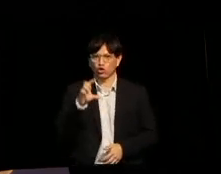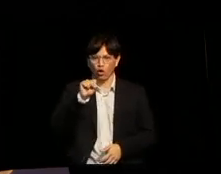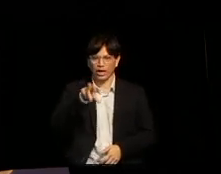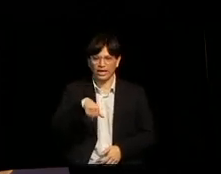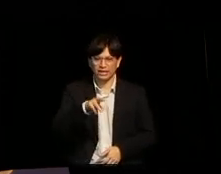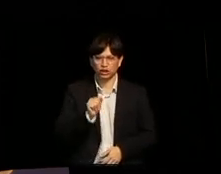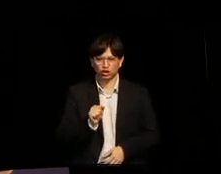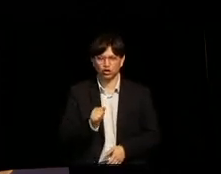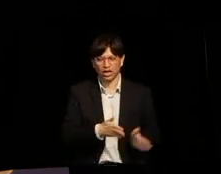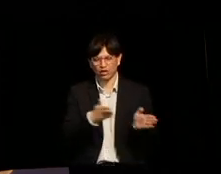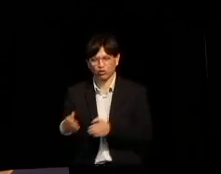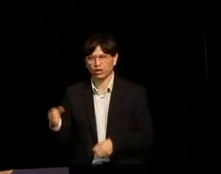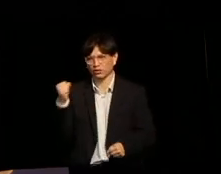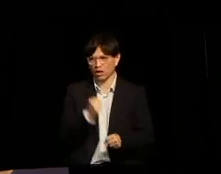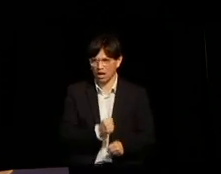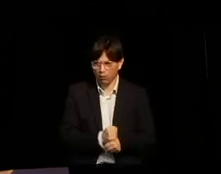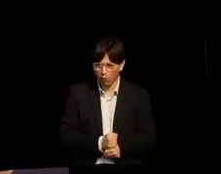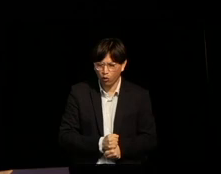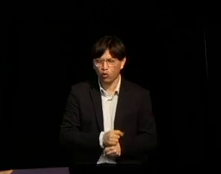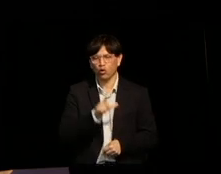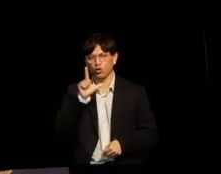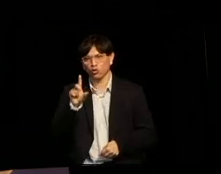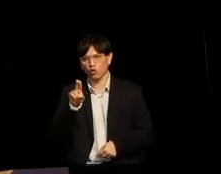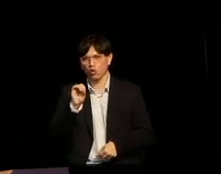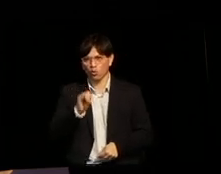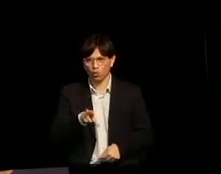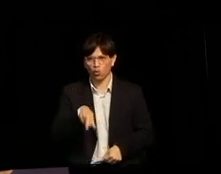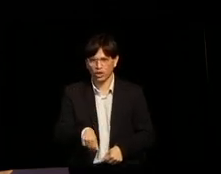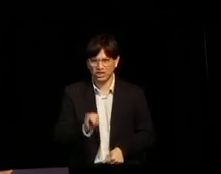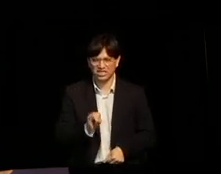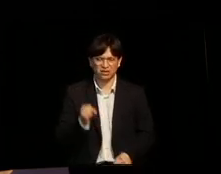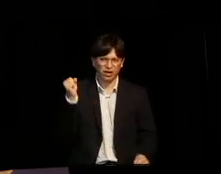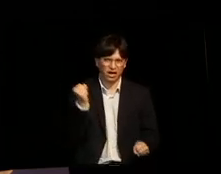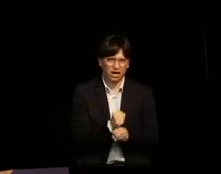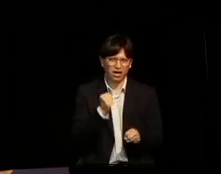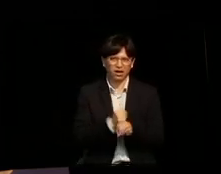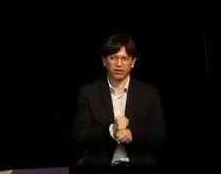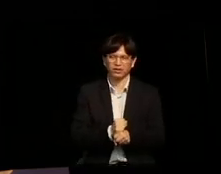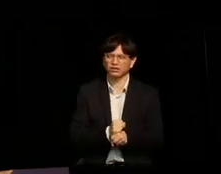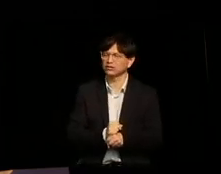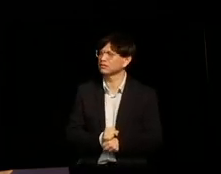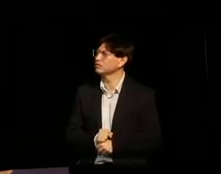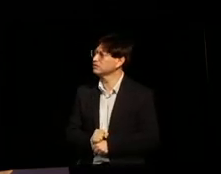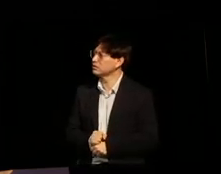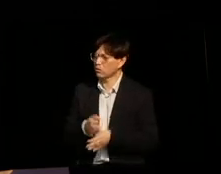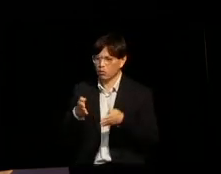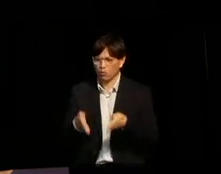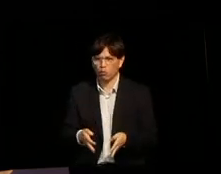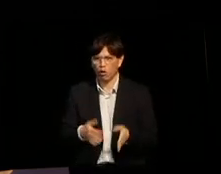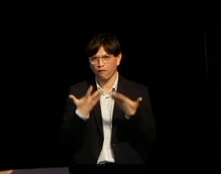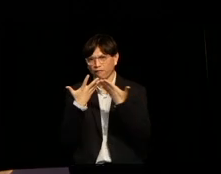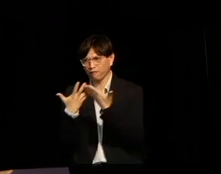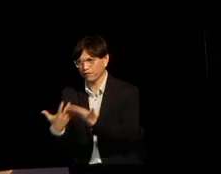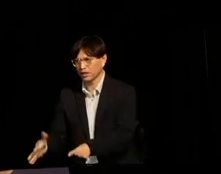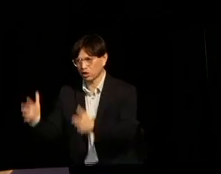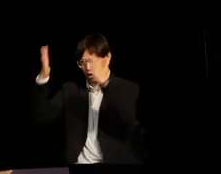lavoro Don Luigi che aveva già lavorato per il vademecom quello del 19 che poi è finito in questo qui Suor